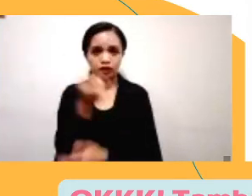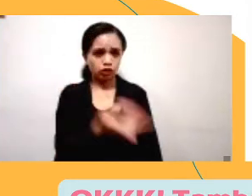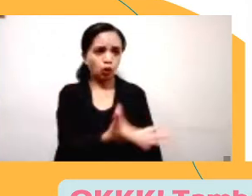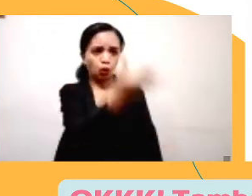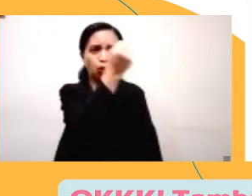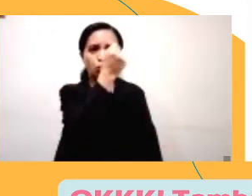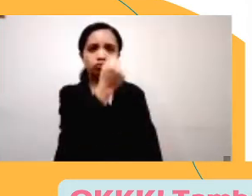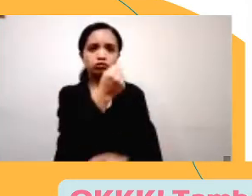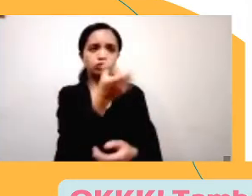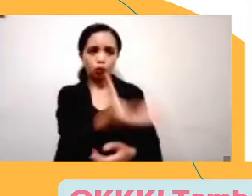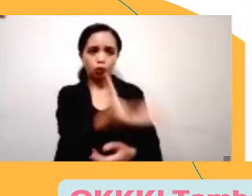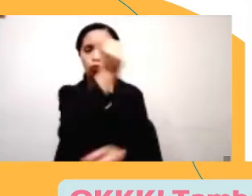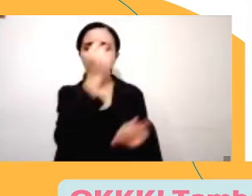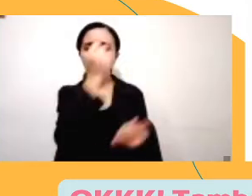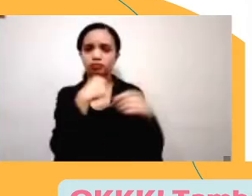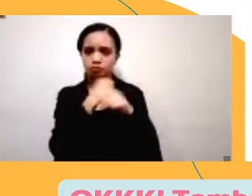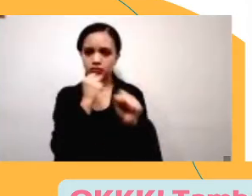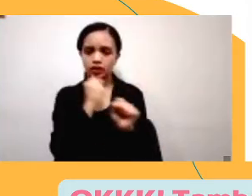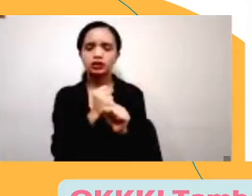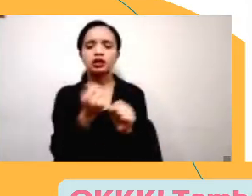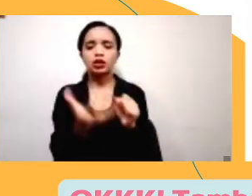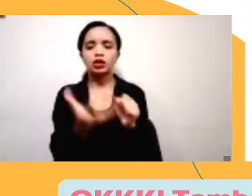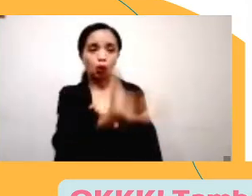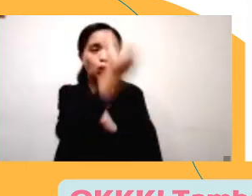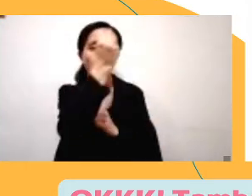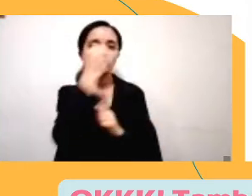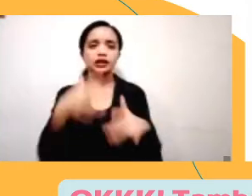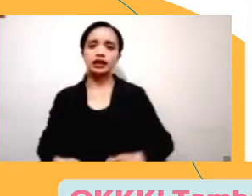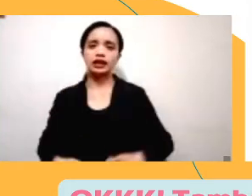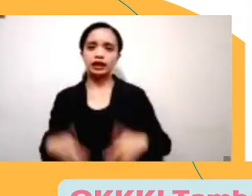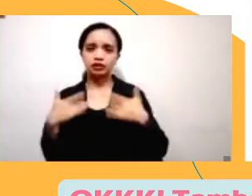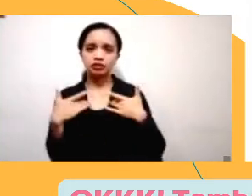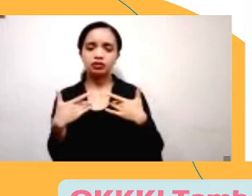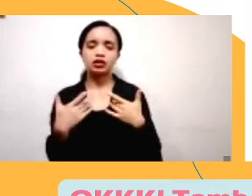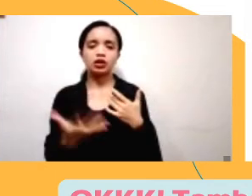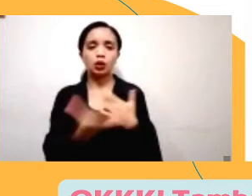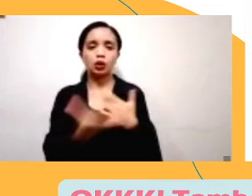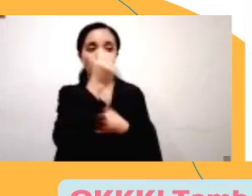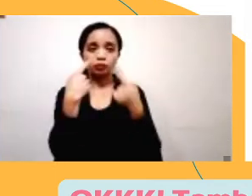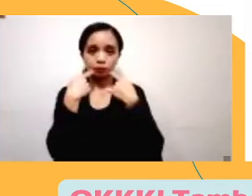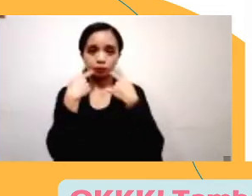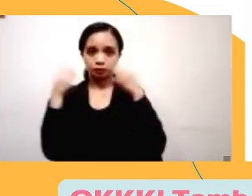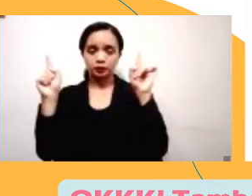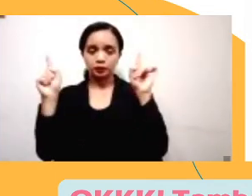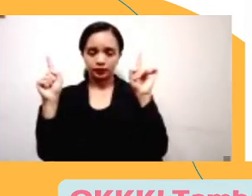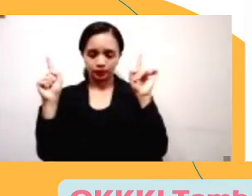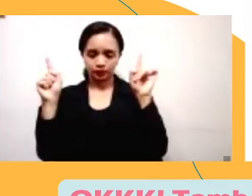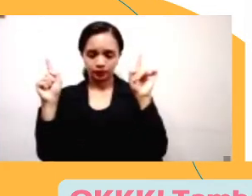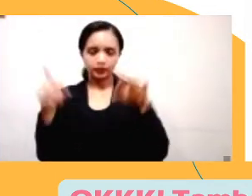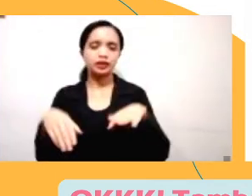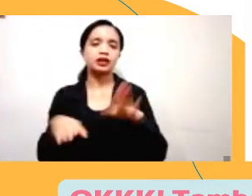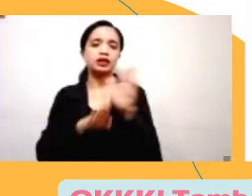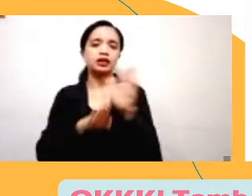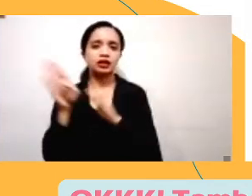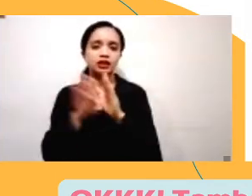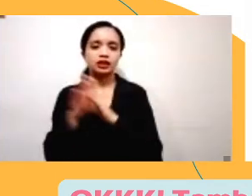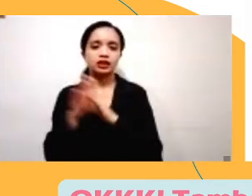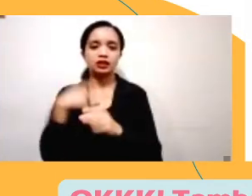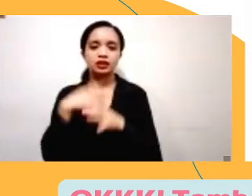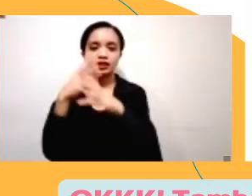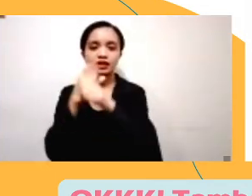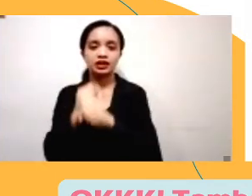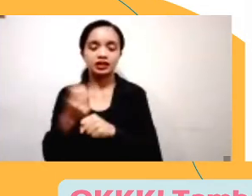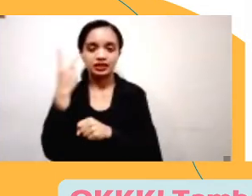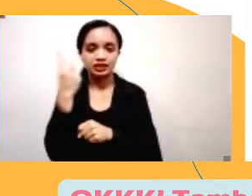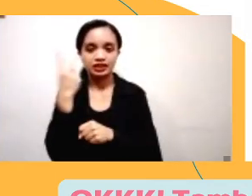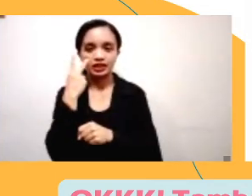ninyo, no, sa inyong sariling pag-unlad. So kung kukuha yung picture, ngiti tayo. Diba? Katabi